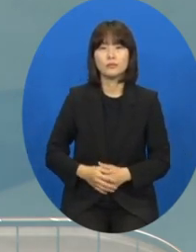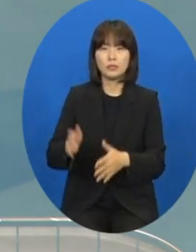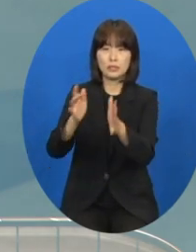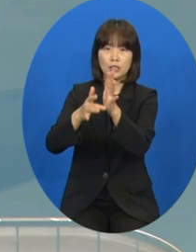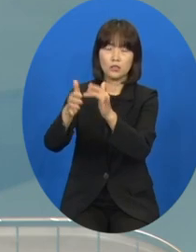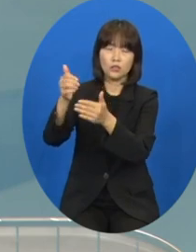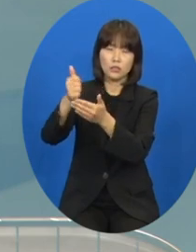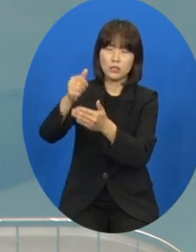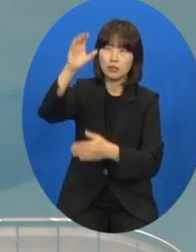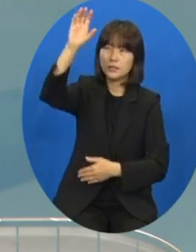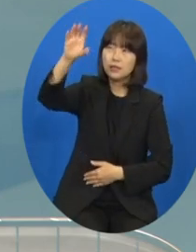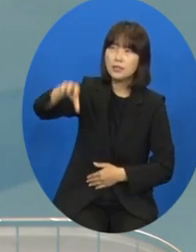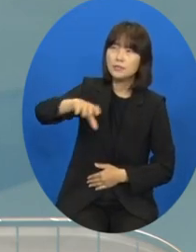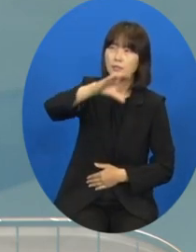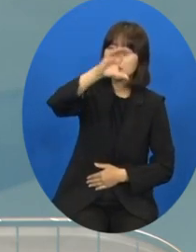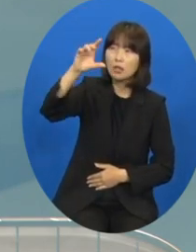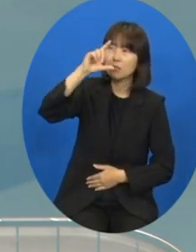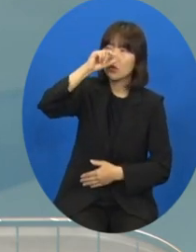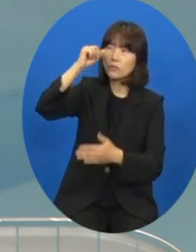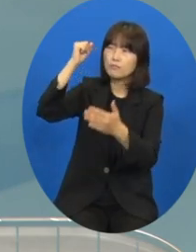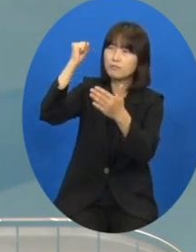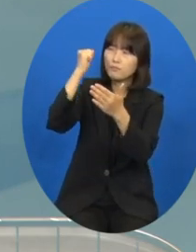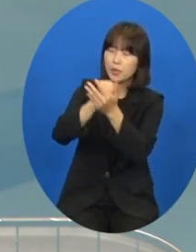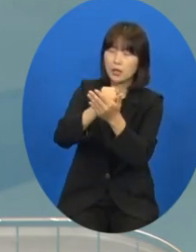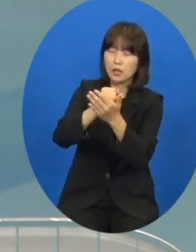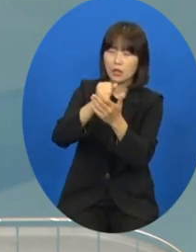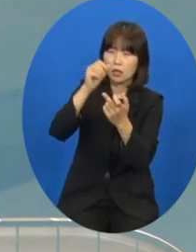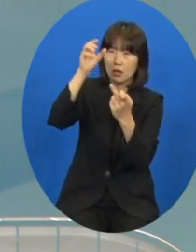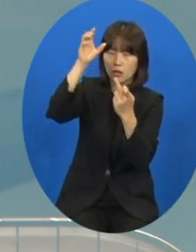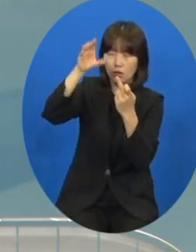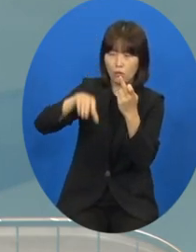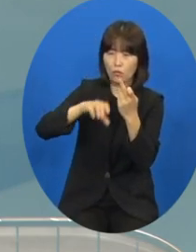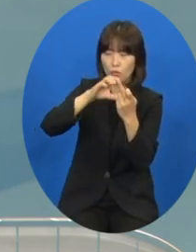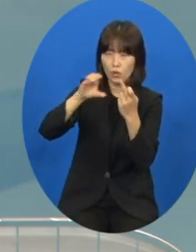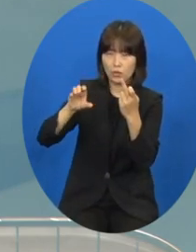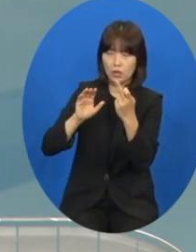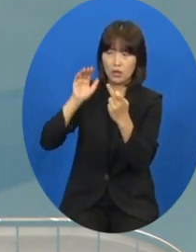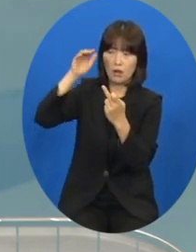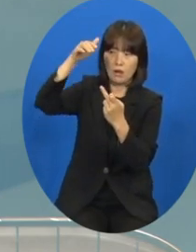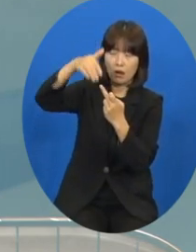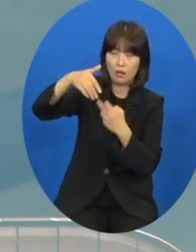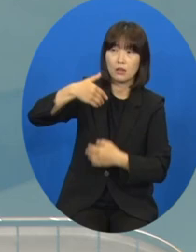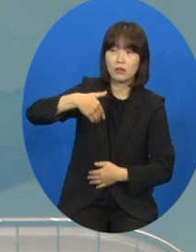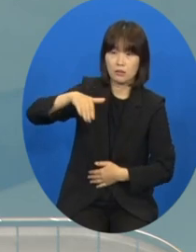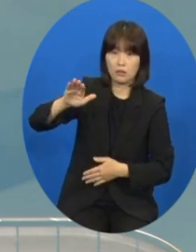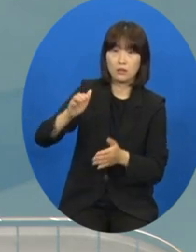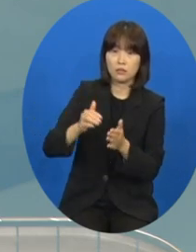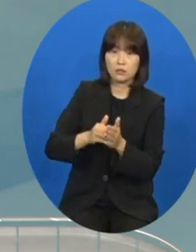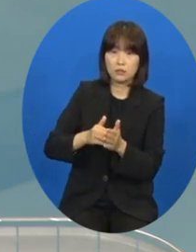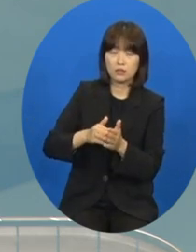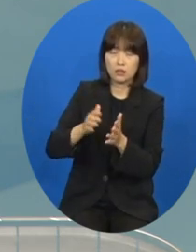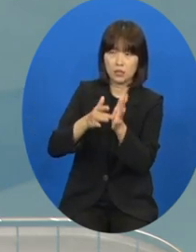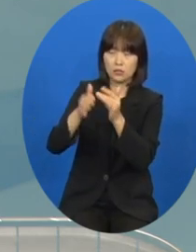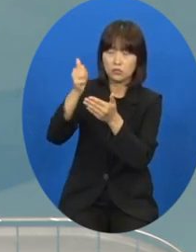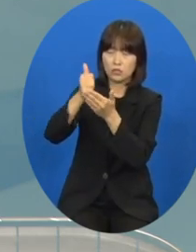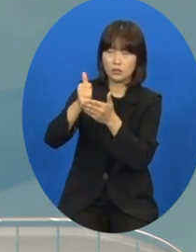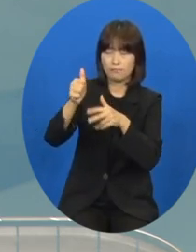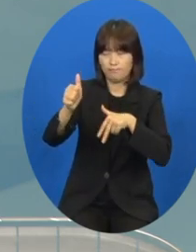예수님의 십자가 못 박히신 골고다 산에 갔어요. 예수님이 십자가에 달려